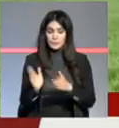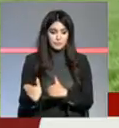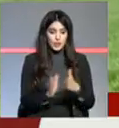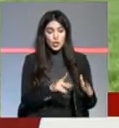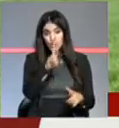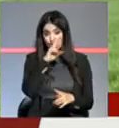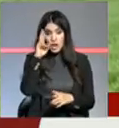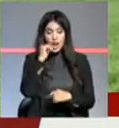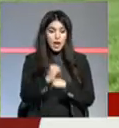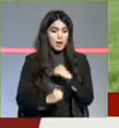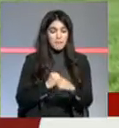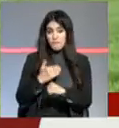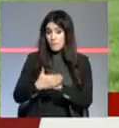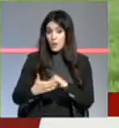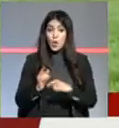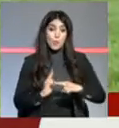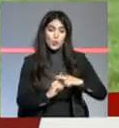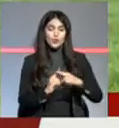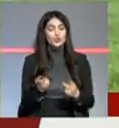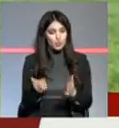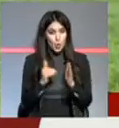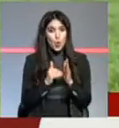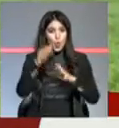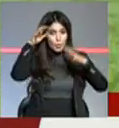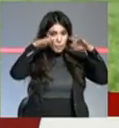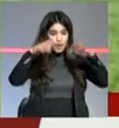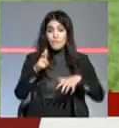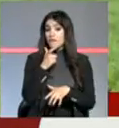طيب انصاف بيمارس